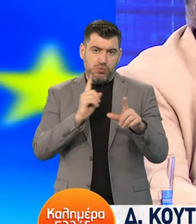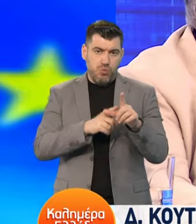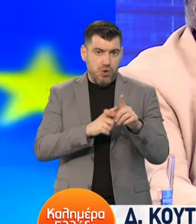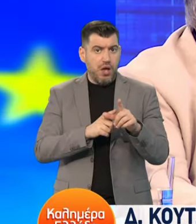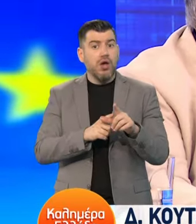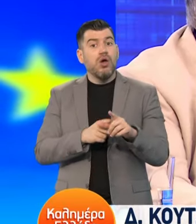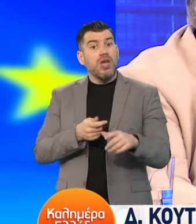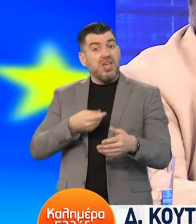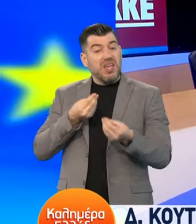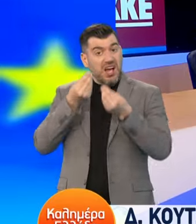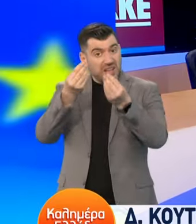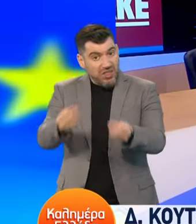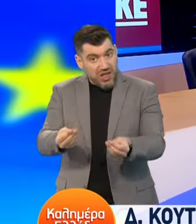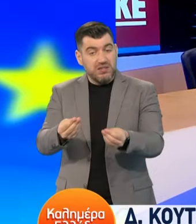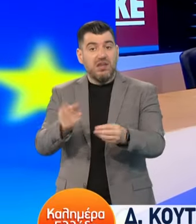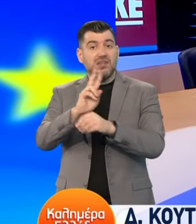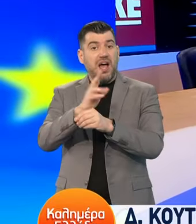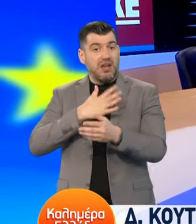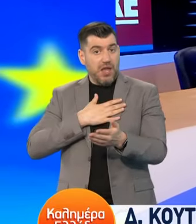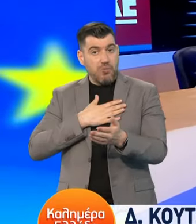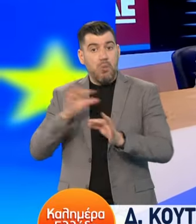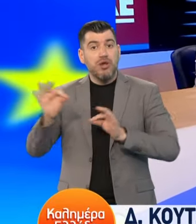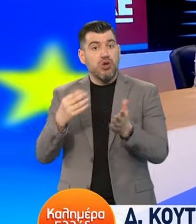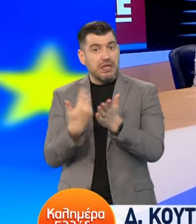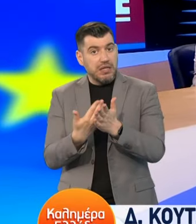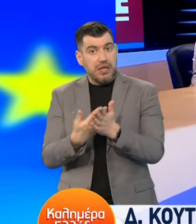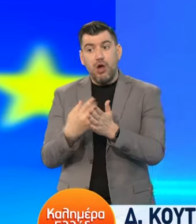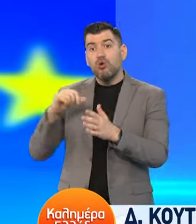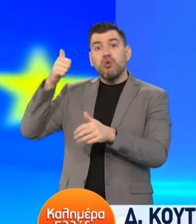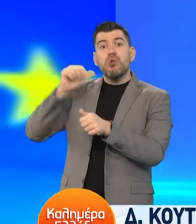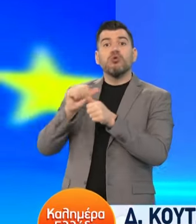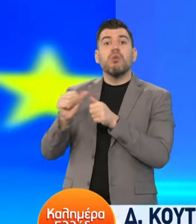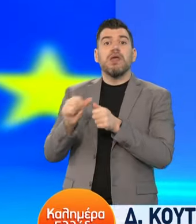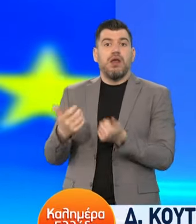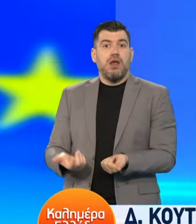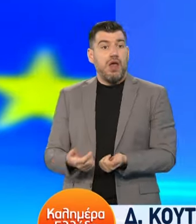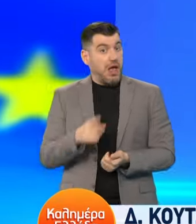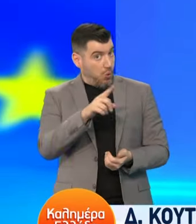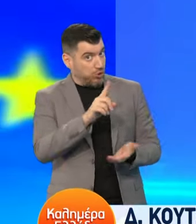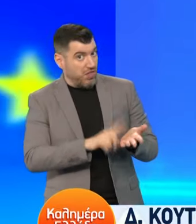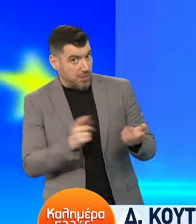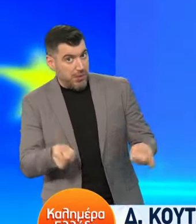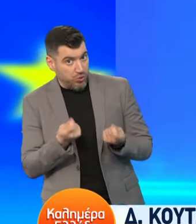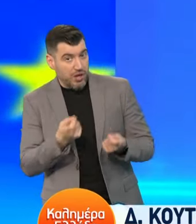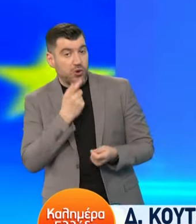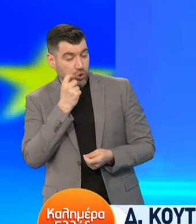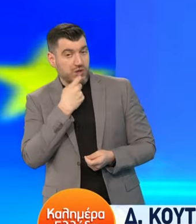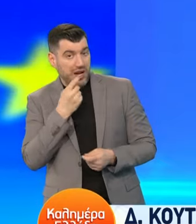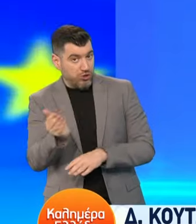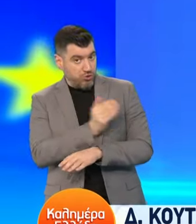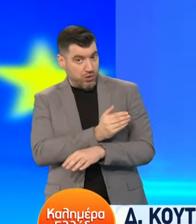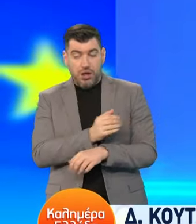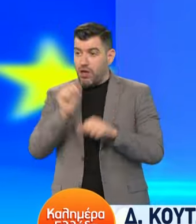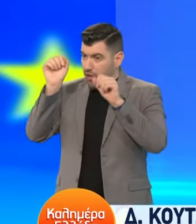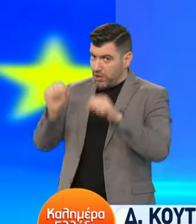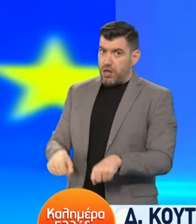Βέβαια έπρεπε να το έχει κάνει. Γιατί, που σημαίνει εδώ, λογικά σκέφτεται ο κόσμος και όλοι μας ότι μπας και